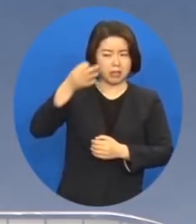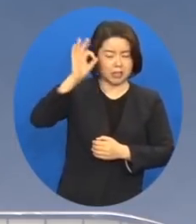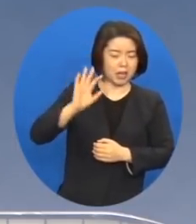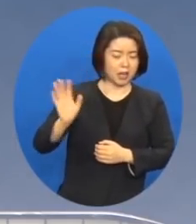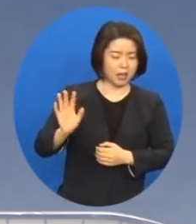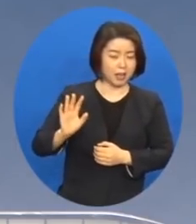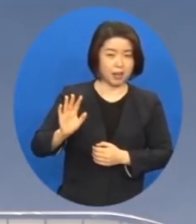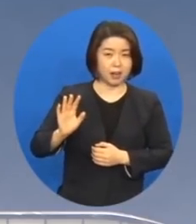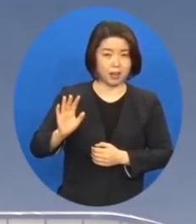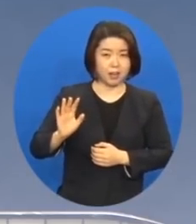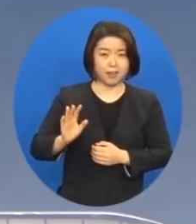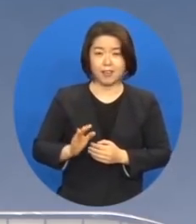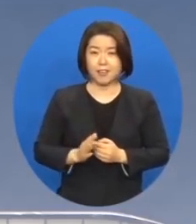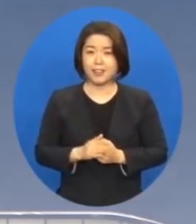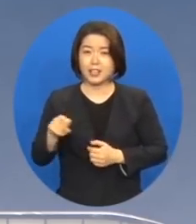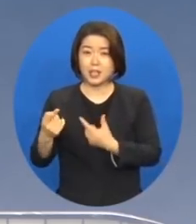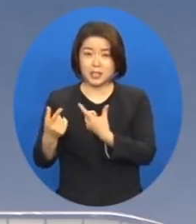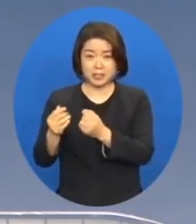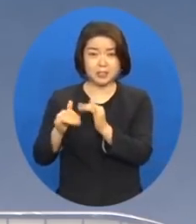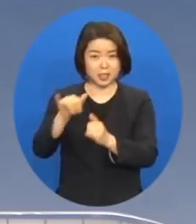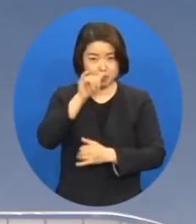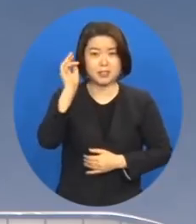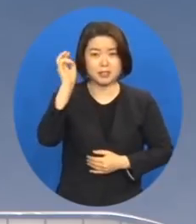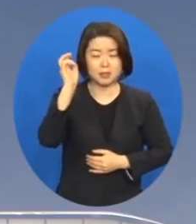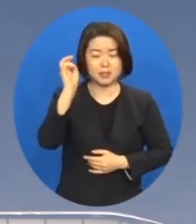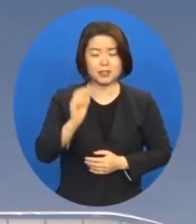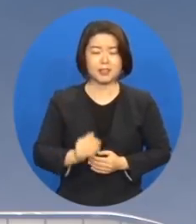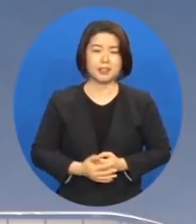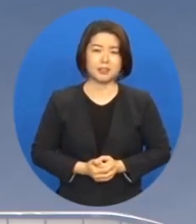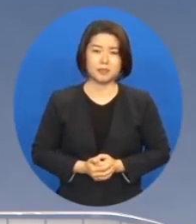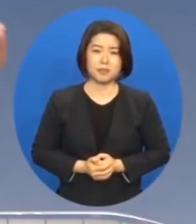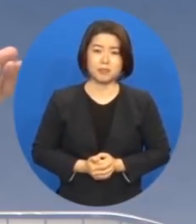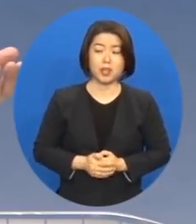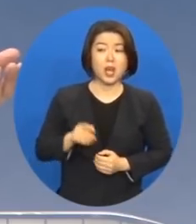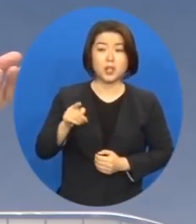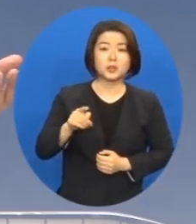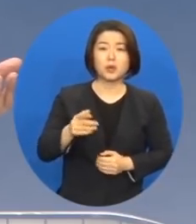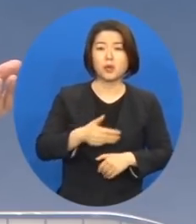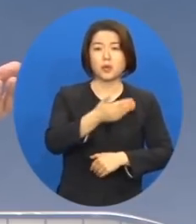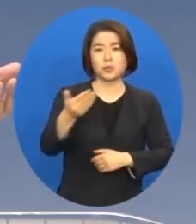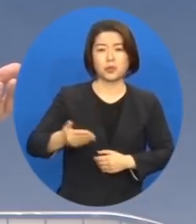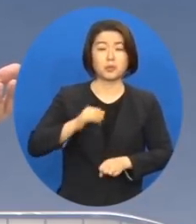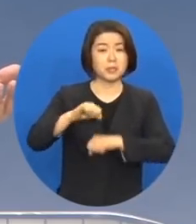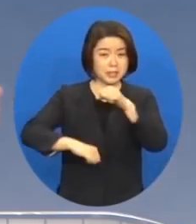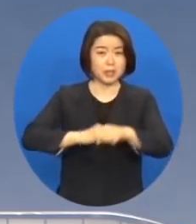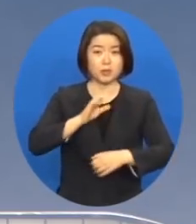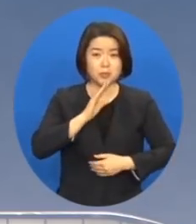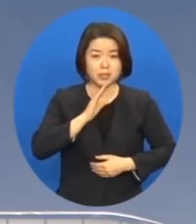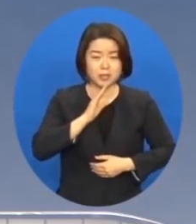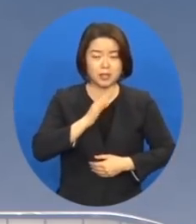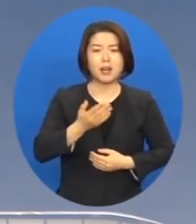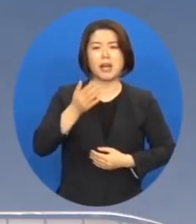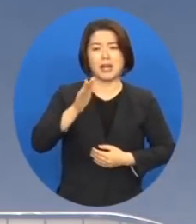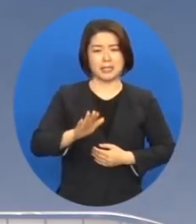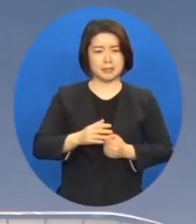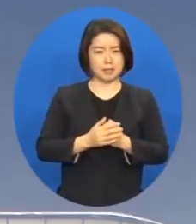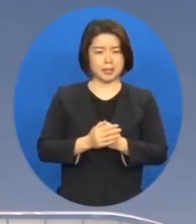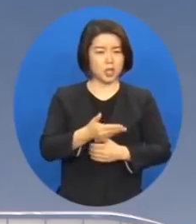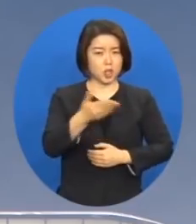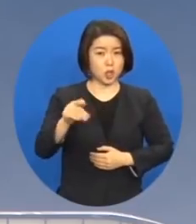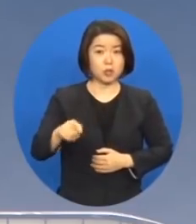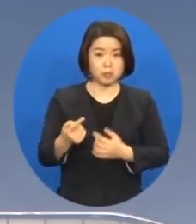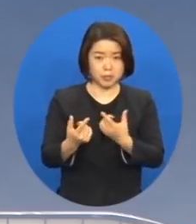없어요, 그런 분도 있을 수 있을 거예요. 그건 여러분의 자유입니다. 그러나 만약에